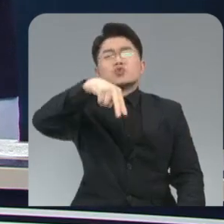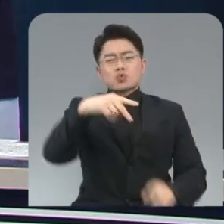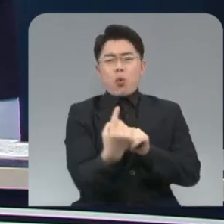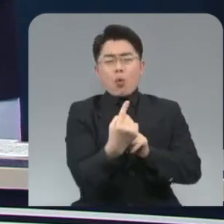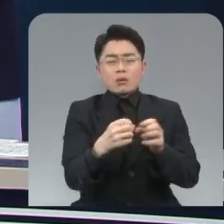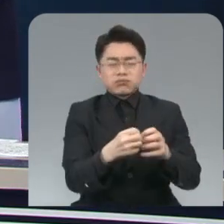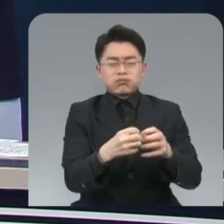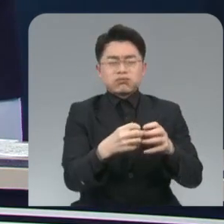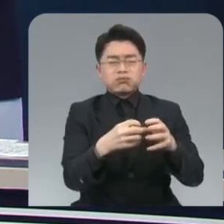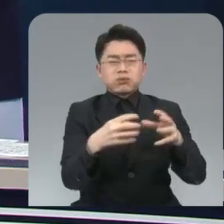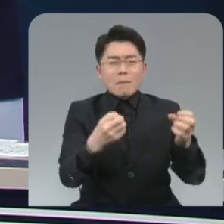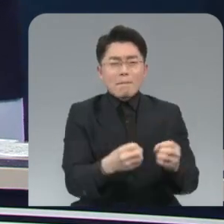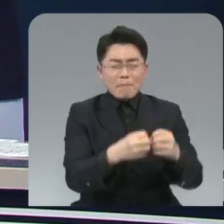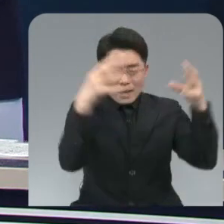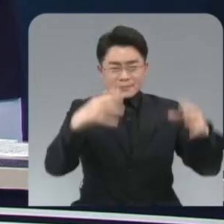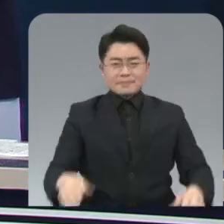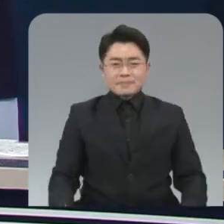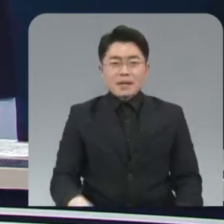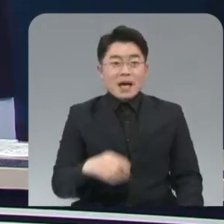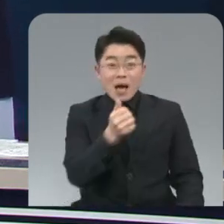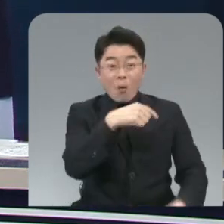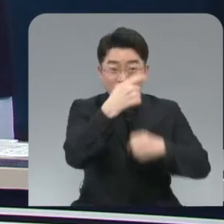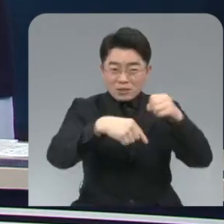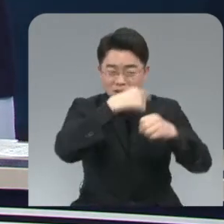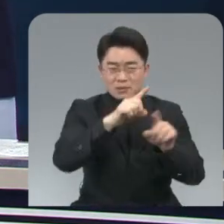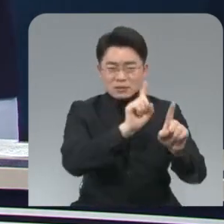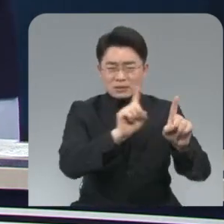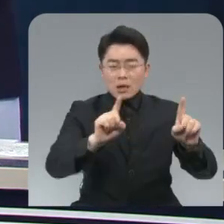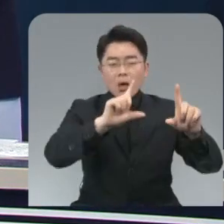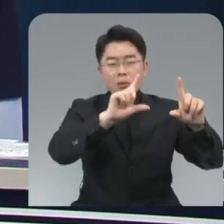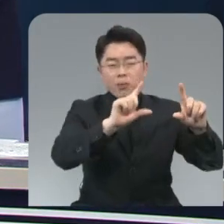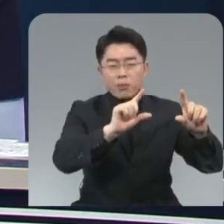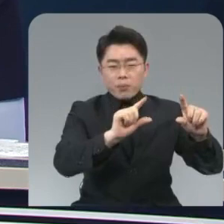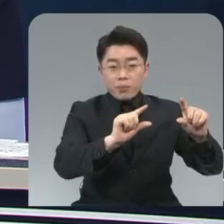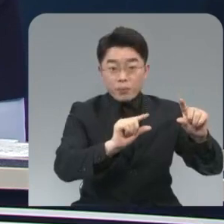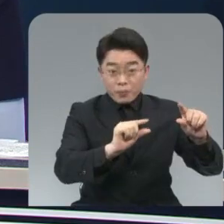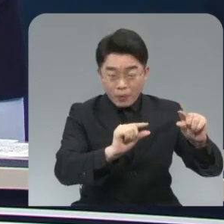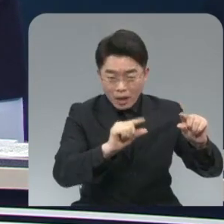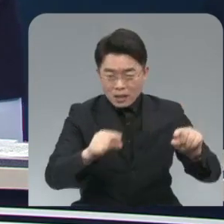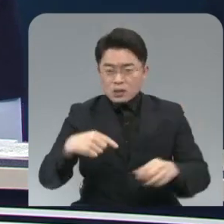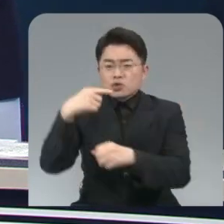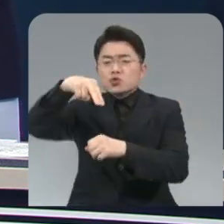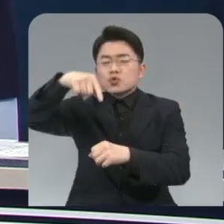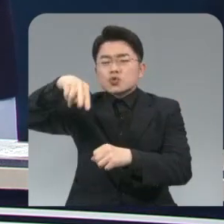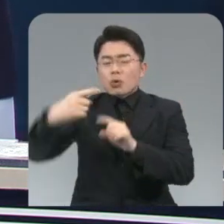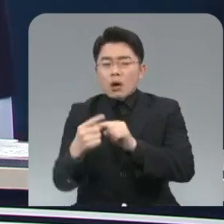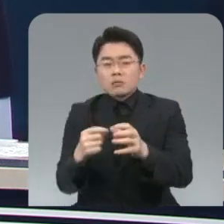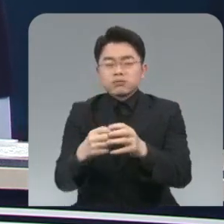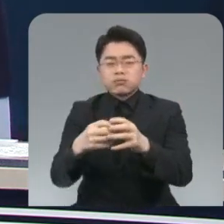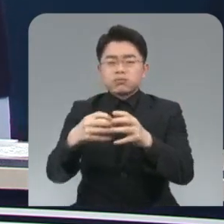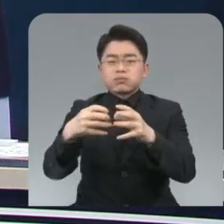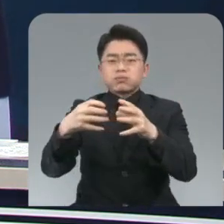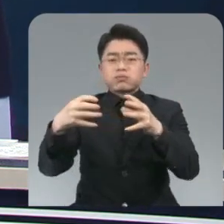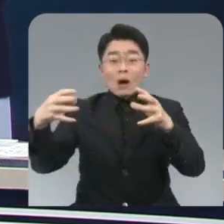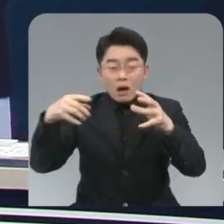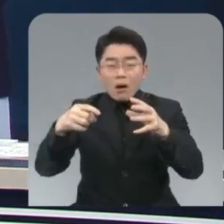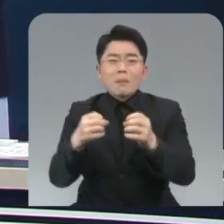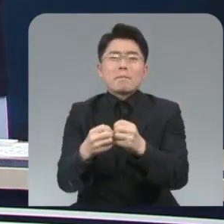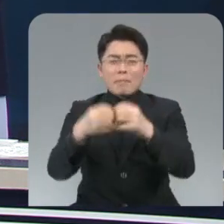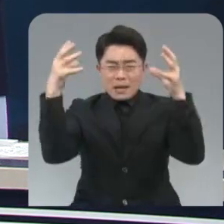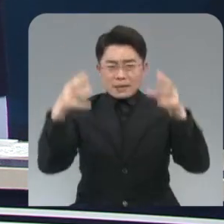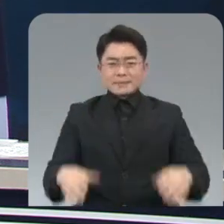있는 연료봉이 녹아내리면서 다량의 수소가 나왔는데 이 지진으로 정전이 되면서 수소를 제거하는 장치가 꺼진